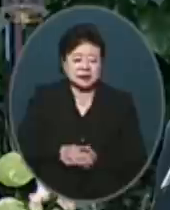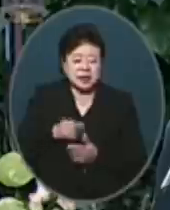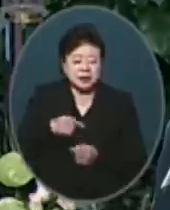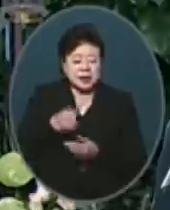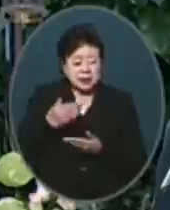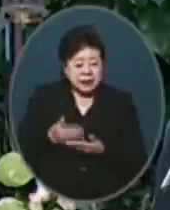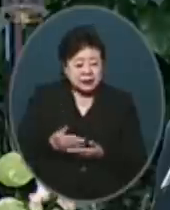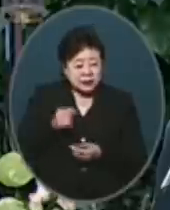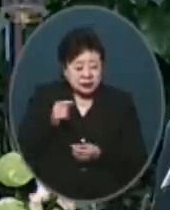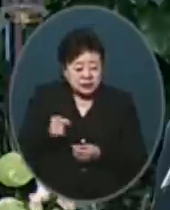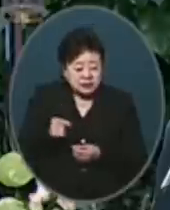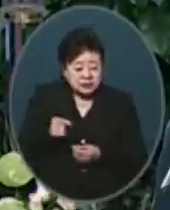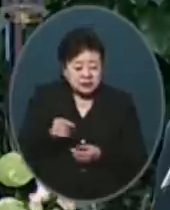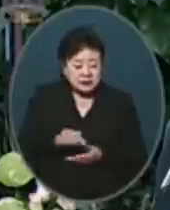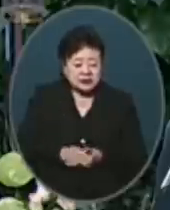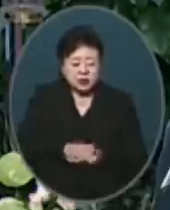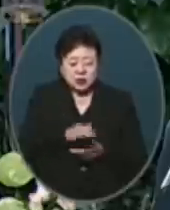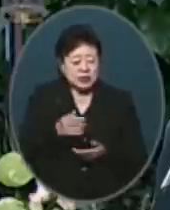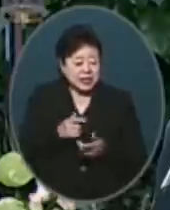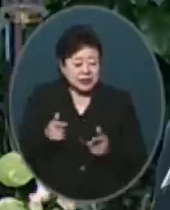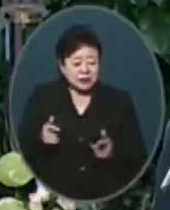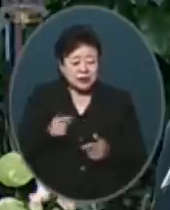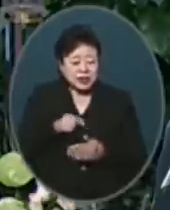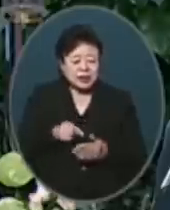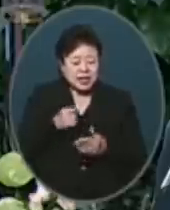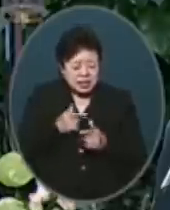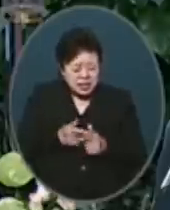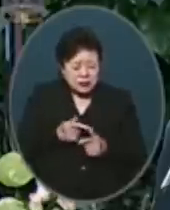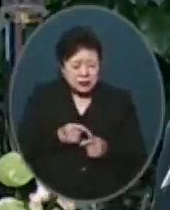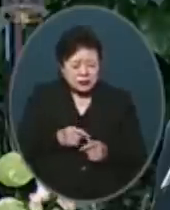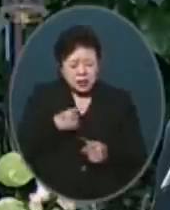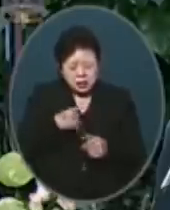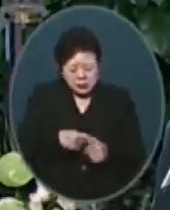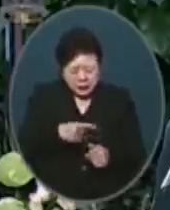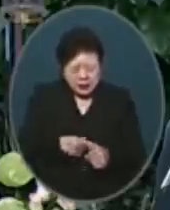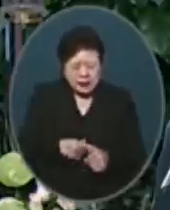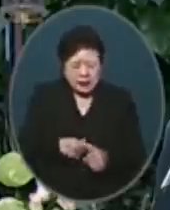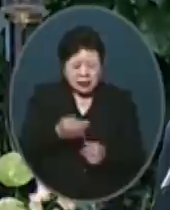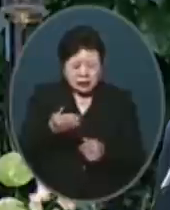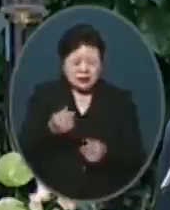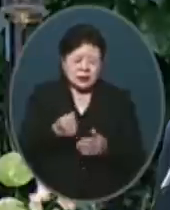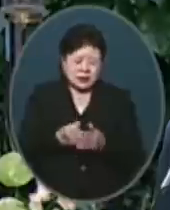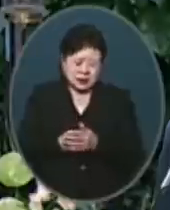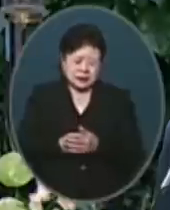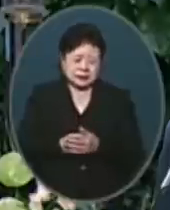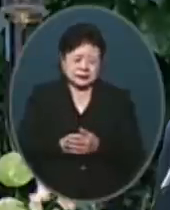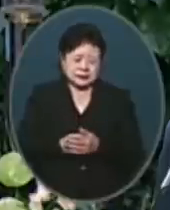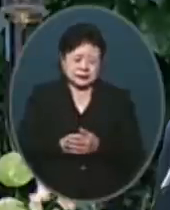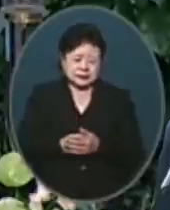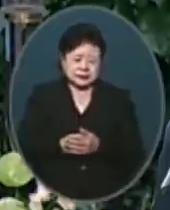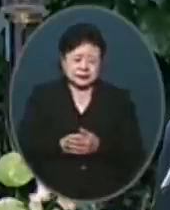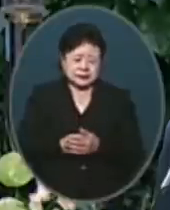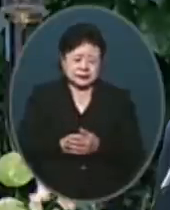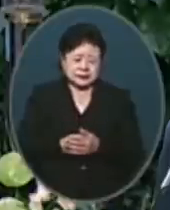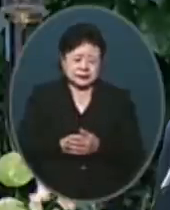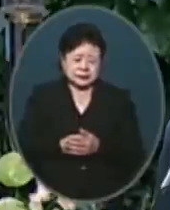박해를 받는 것은 우리가 아니라 우리 안에 계신 예수님을 박해하는 것이기 때문에